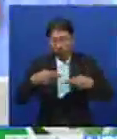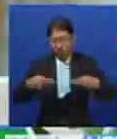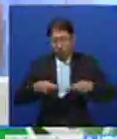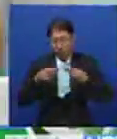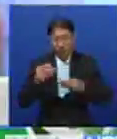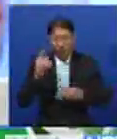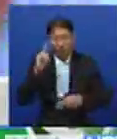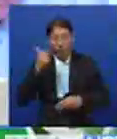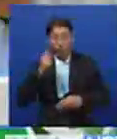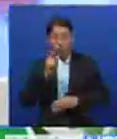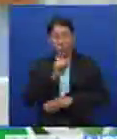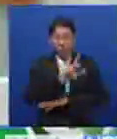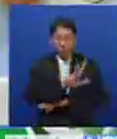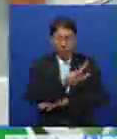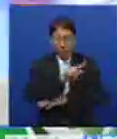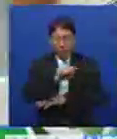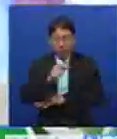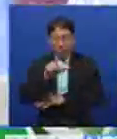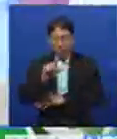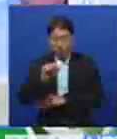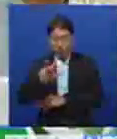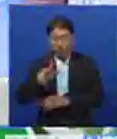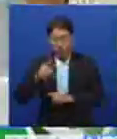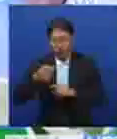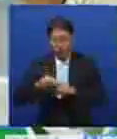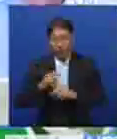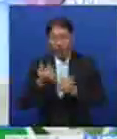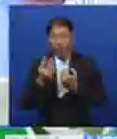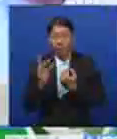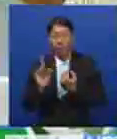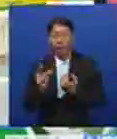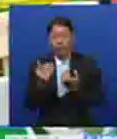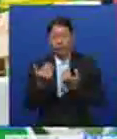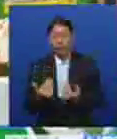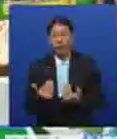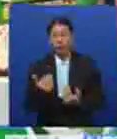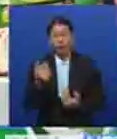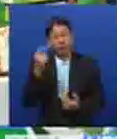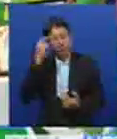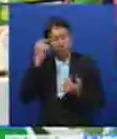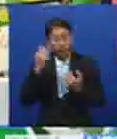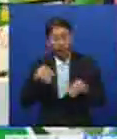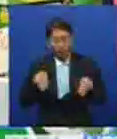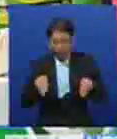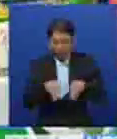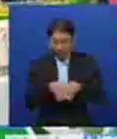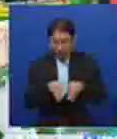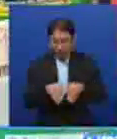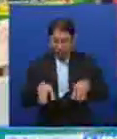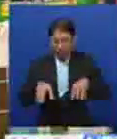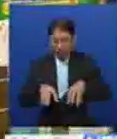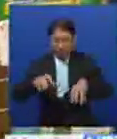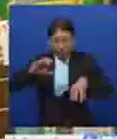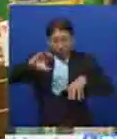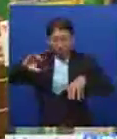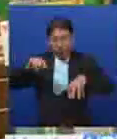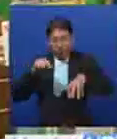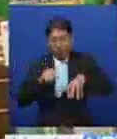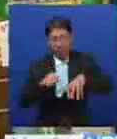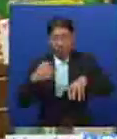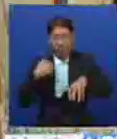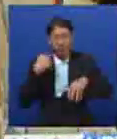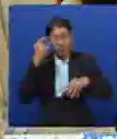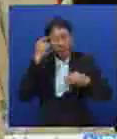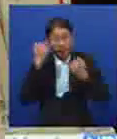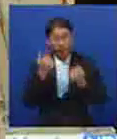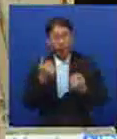ะจัดขึ้นระหว่างวันที่3ถึง23สิงหาคม2558นะคะที่ริมคลองพดุงกรุงเกษมข้างทำเนียบรัฐบา